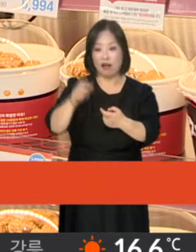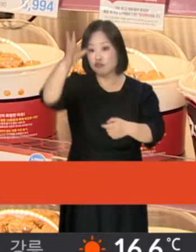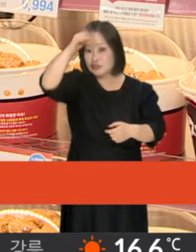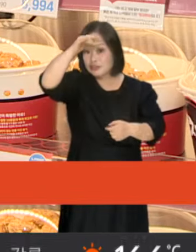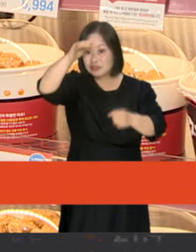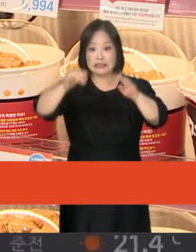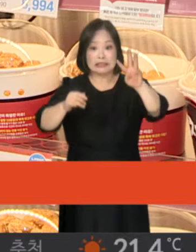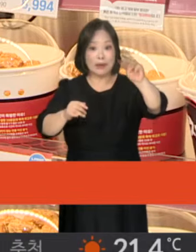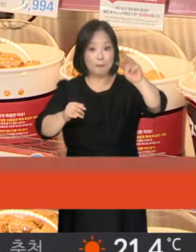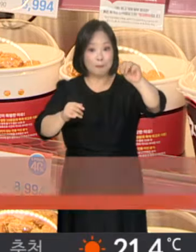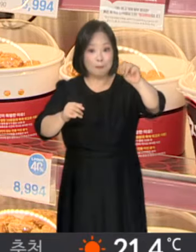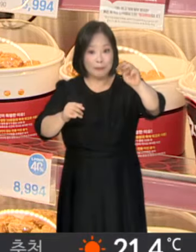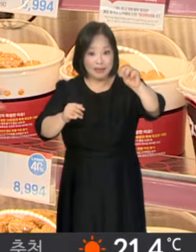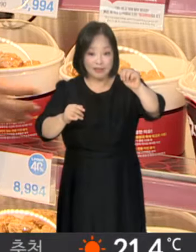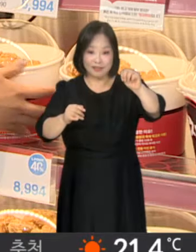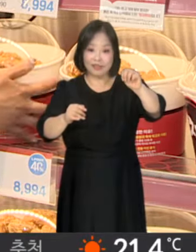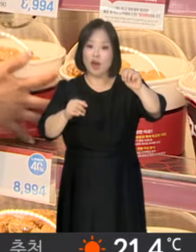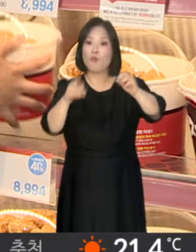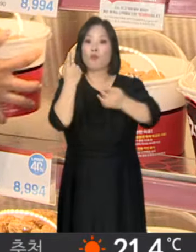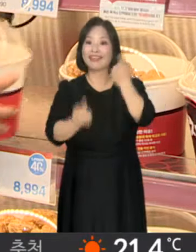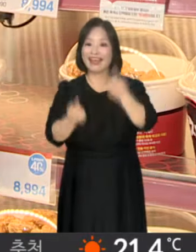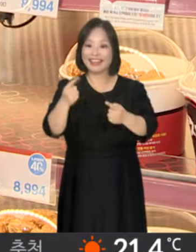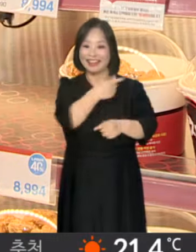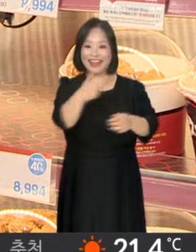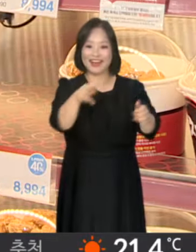비해 품질은 만족스러운